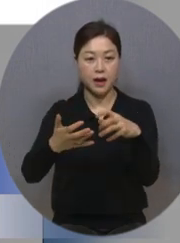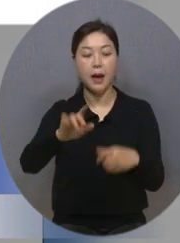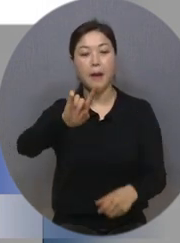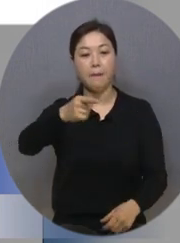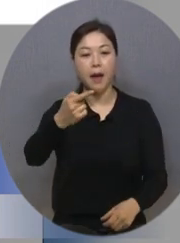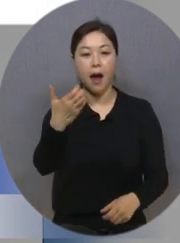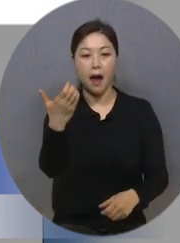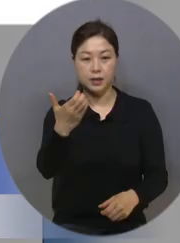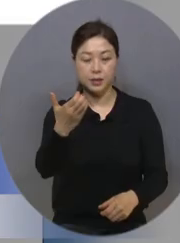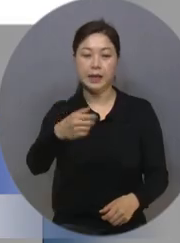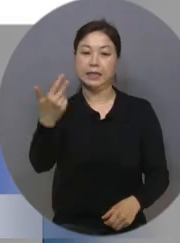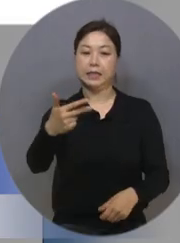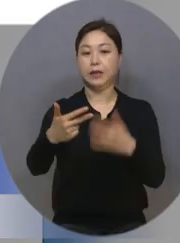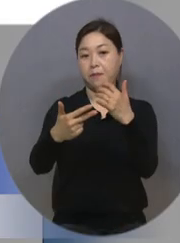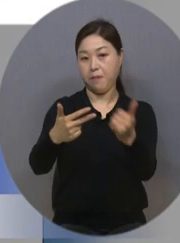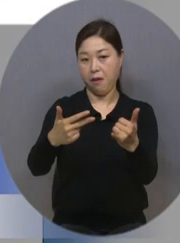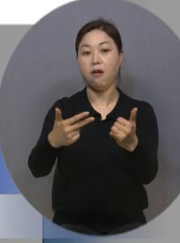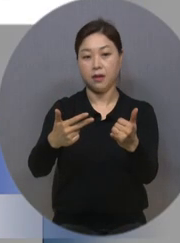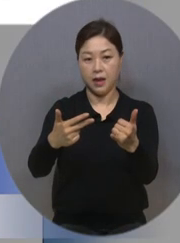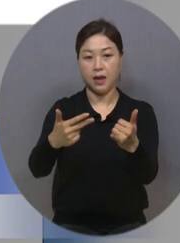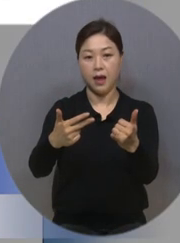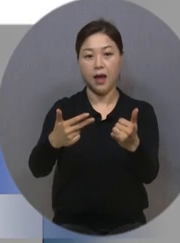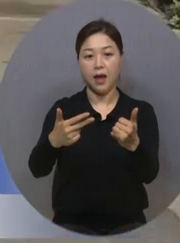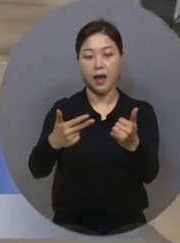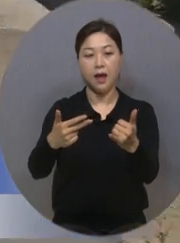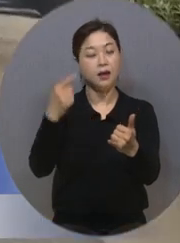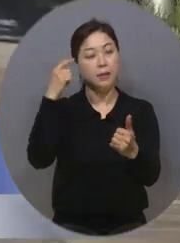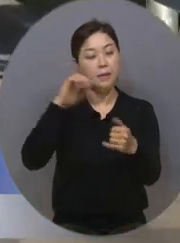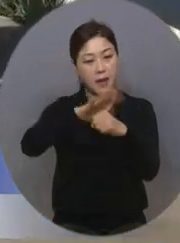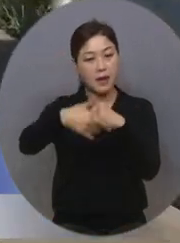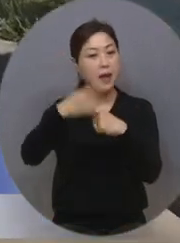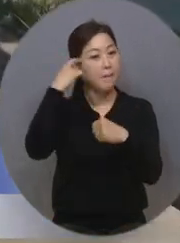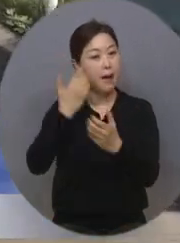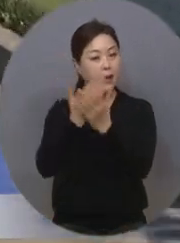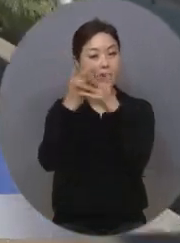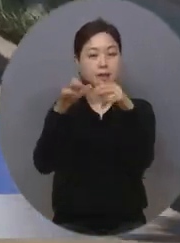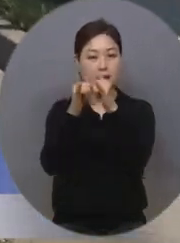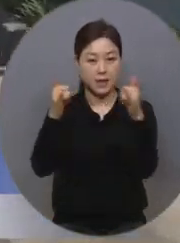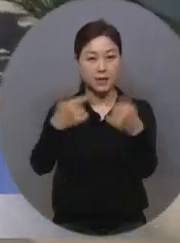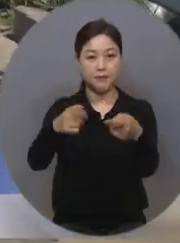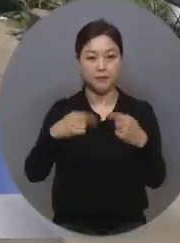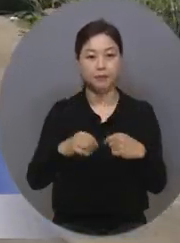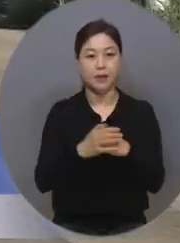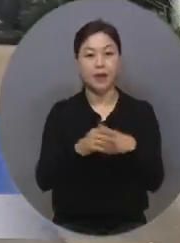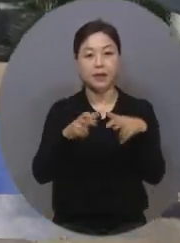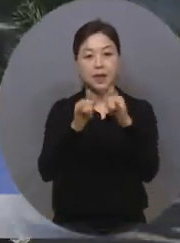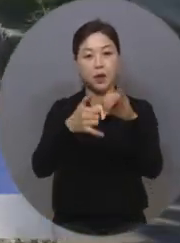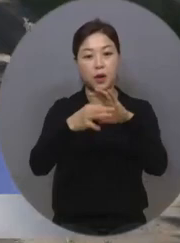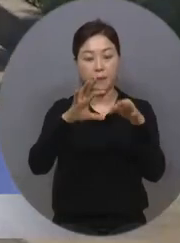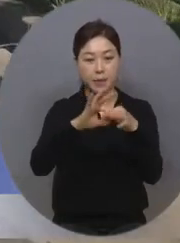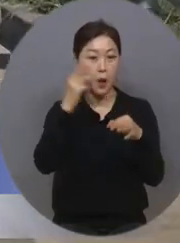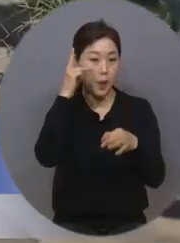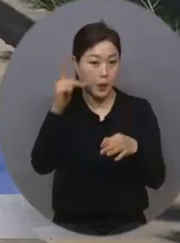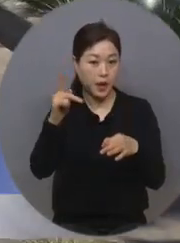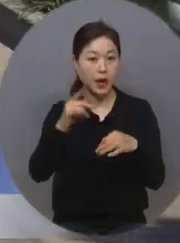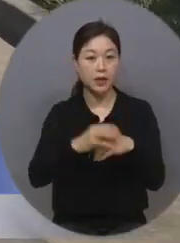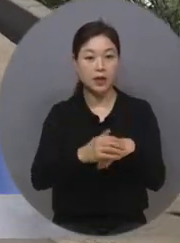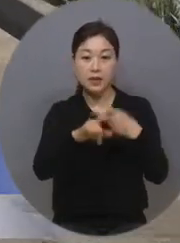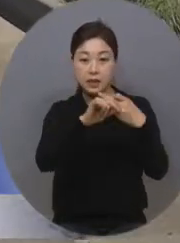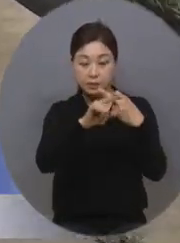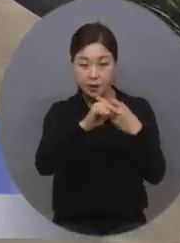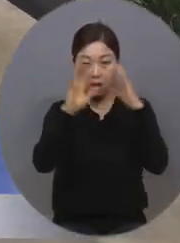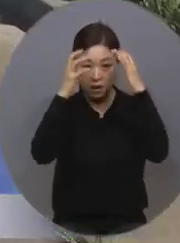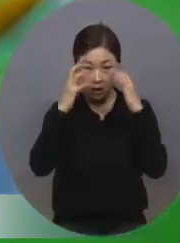명의 전 세계 발달장애 선수가 참가합니다. 한편 스페셜 올림픽 코리아는 지난해 12월 세계 하계